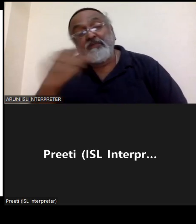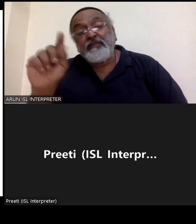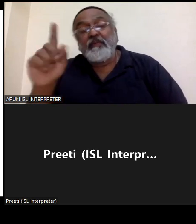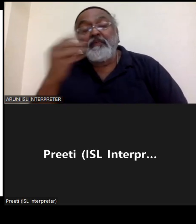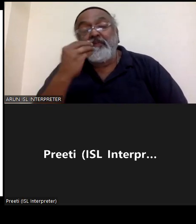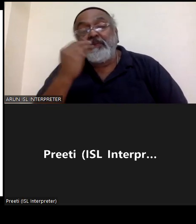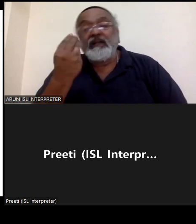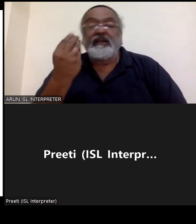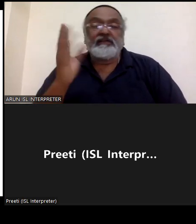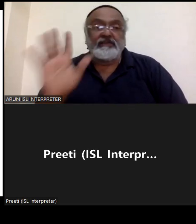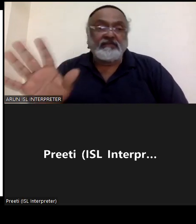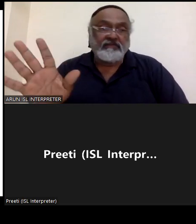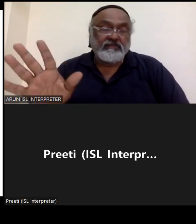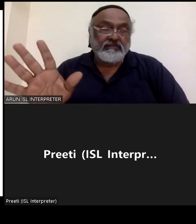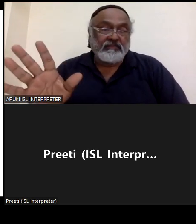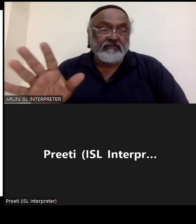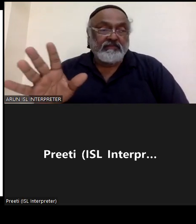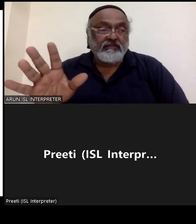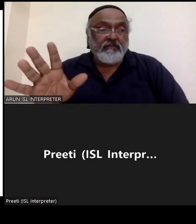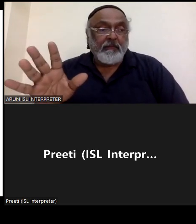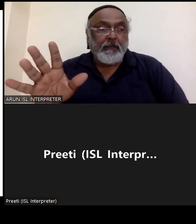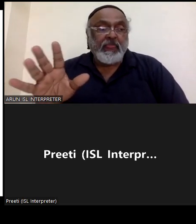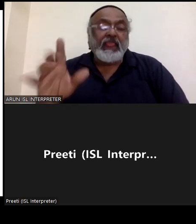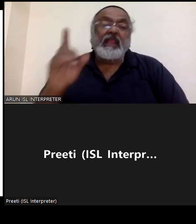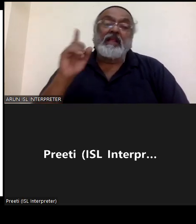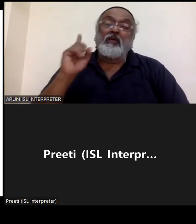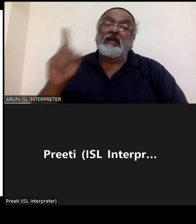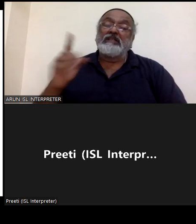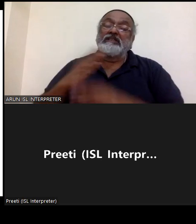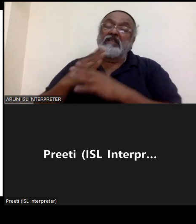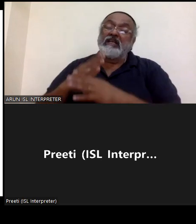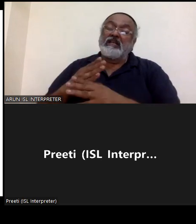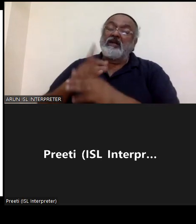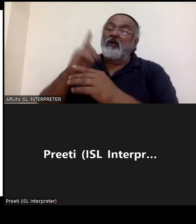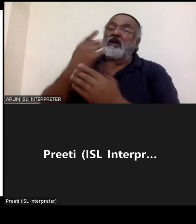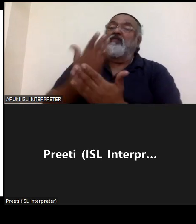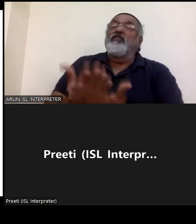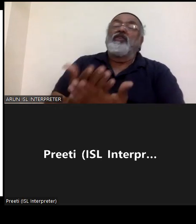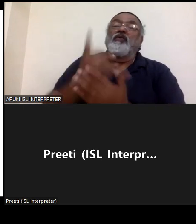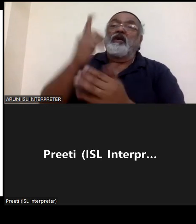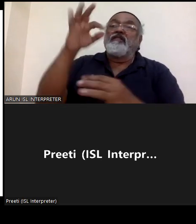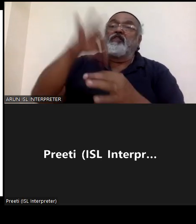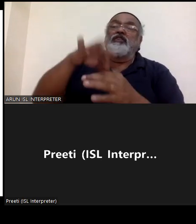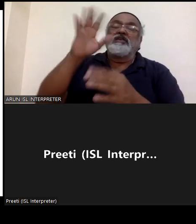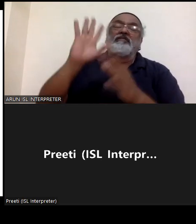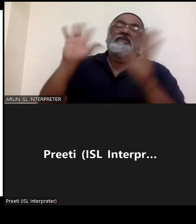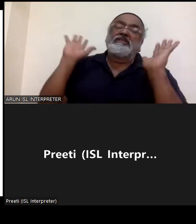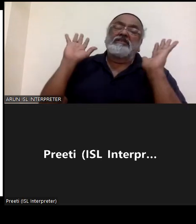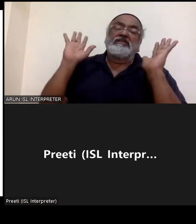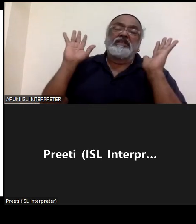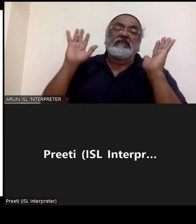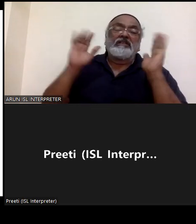पर वोट, एक ही वोट उसके पास होगा, एक ही शेयर होगा, ये कंसेप्ट है, इसलिए वो जरूरी है। क्लियर